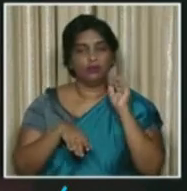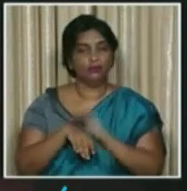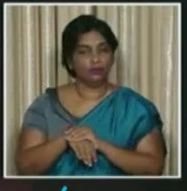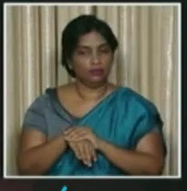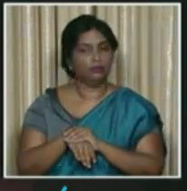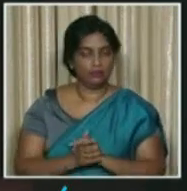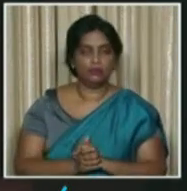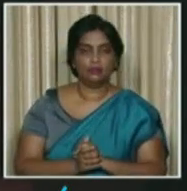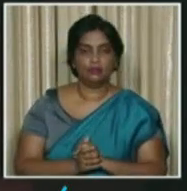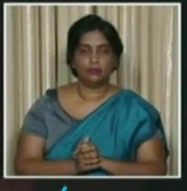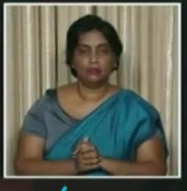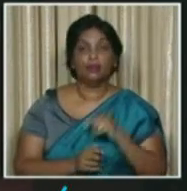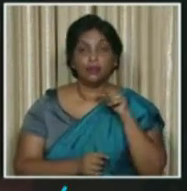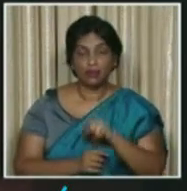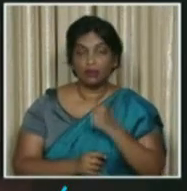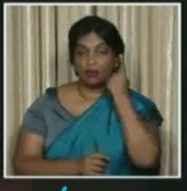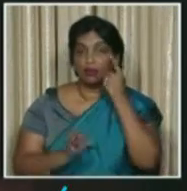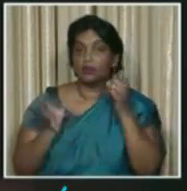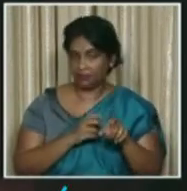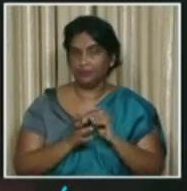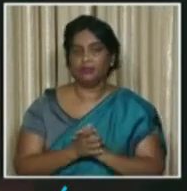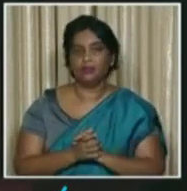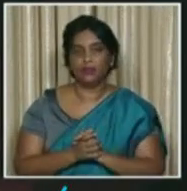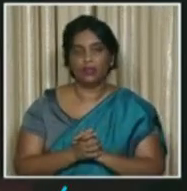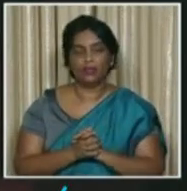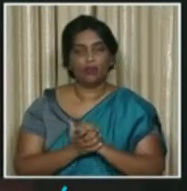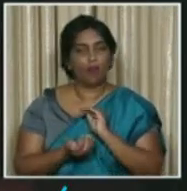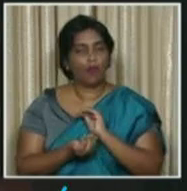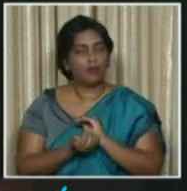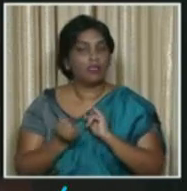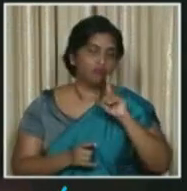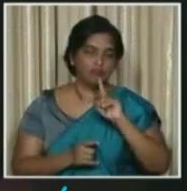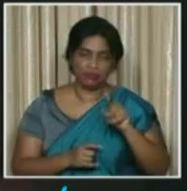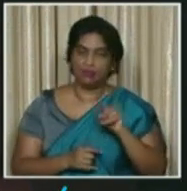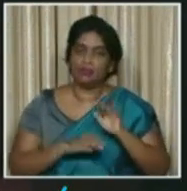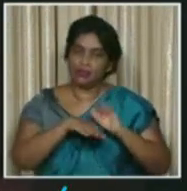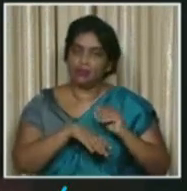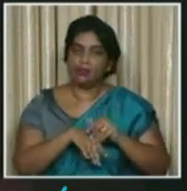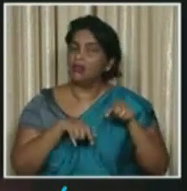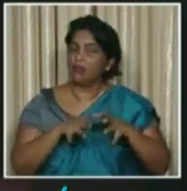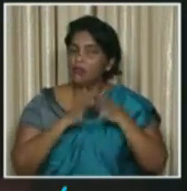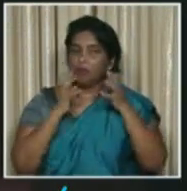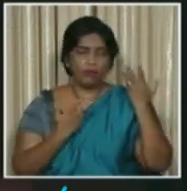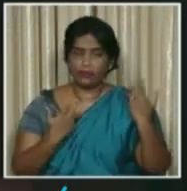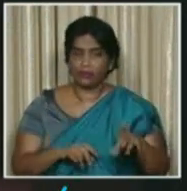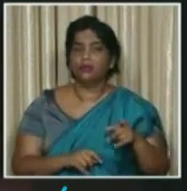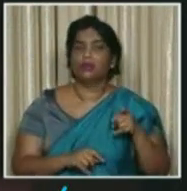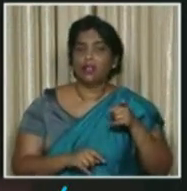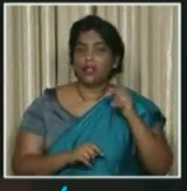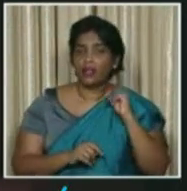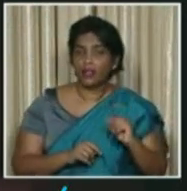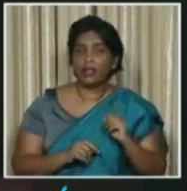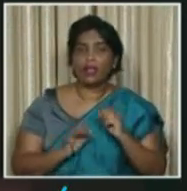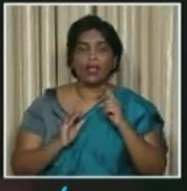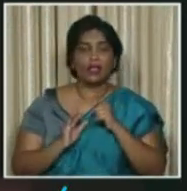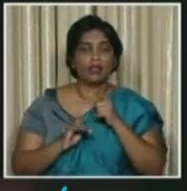හෙළිදරව්වෙමින් කියවෙනවලු මේ බුද්ධියන්සේ නිලධාරියා පොඩි සහරාන්ට ඇවිටිලි කරාලු. ඇයි මෙච්චර බෝම්බයක් පුපුරවලා? ඇයි